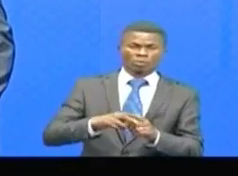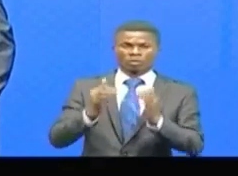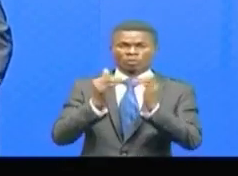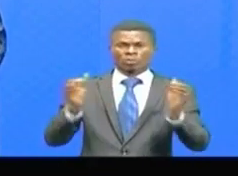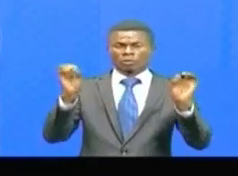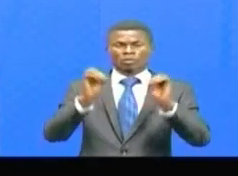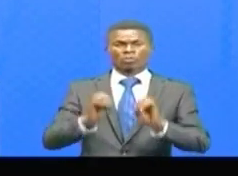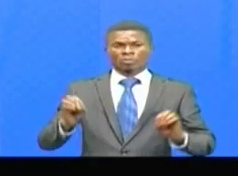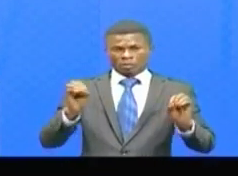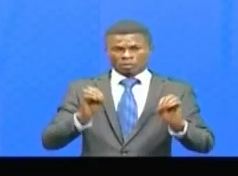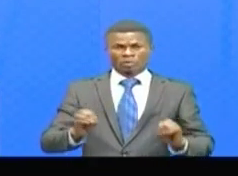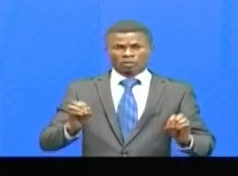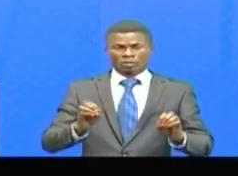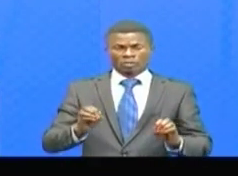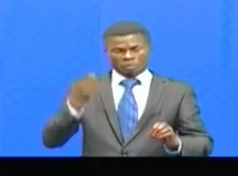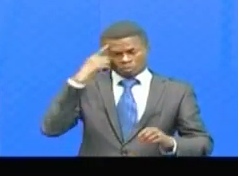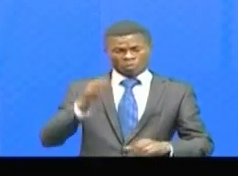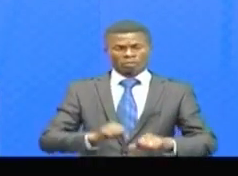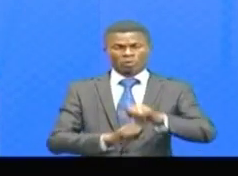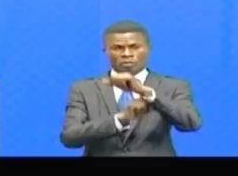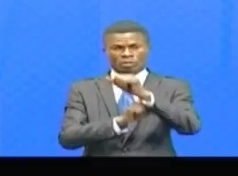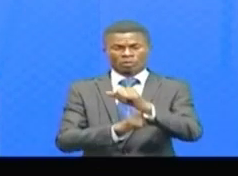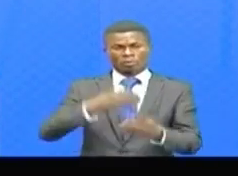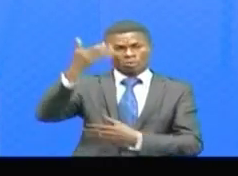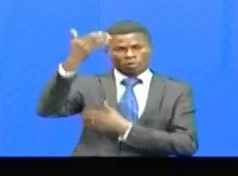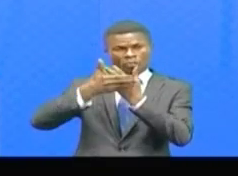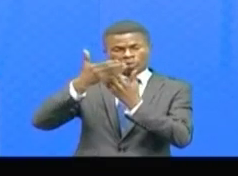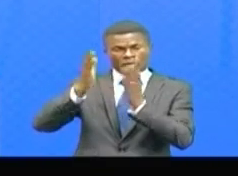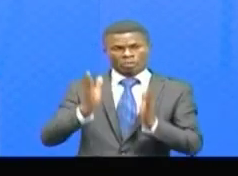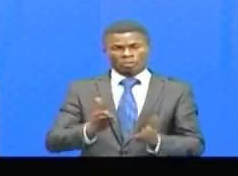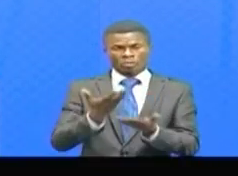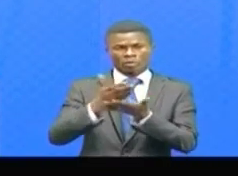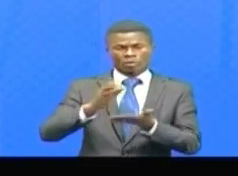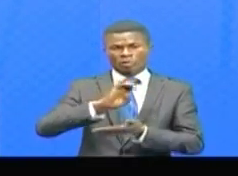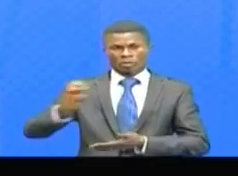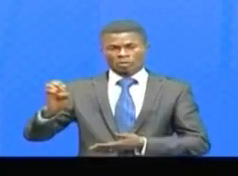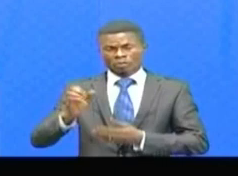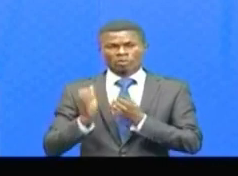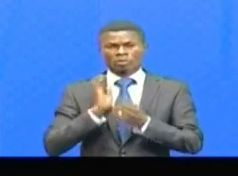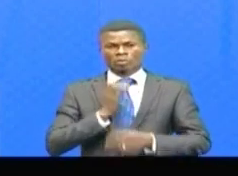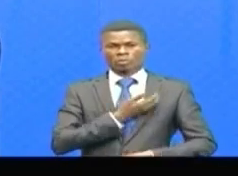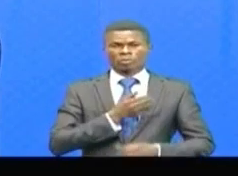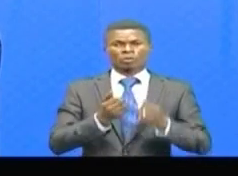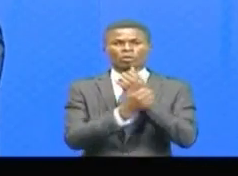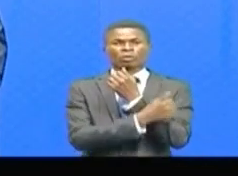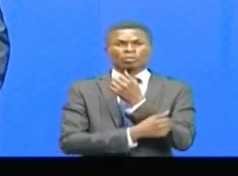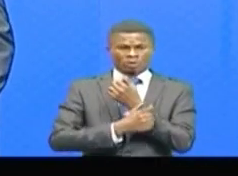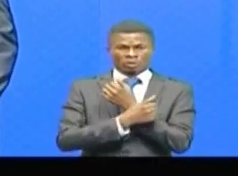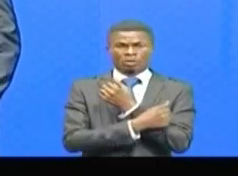attisé ou soutenu par le Rwanda à l'est de notre pays.